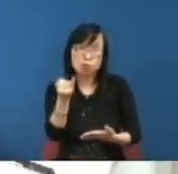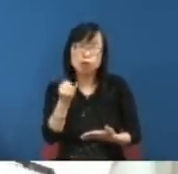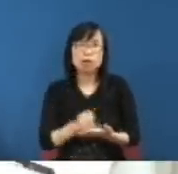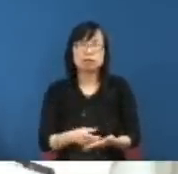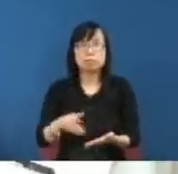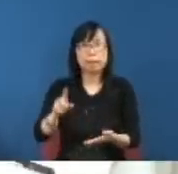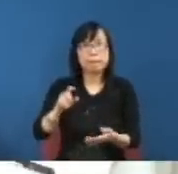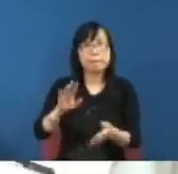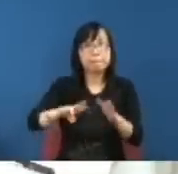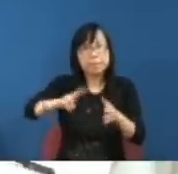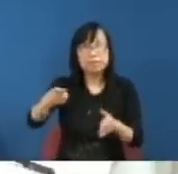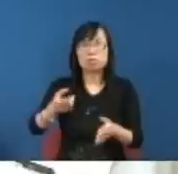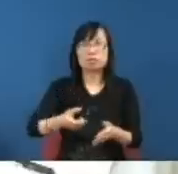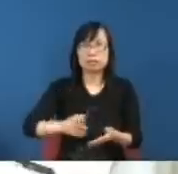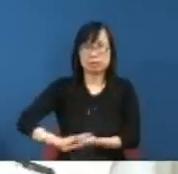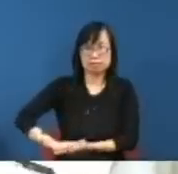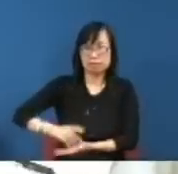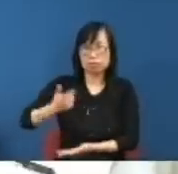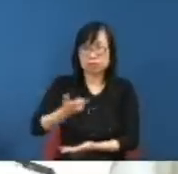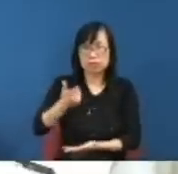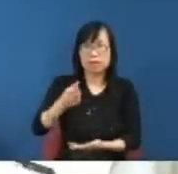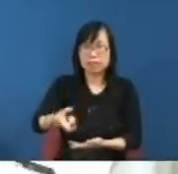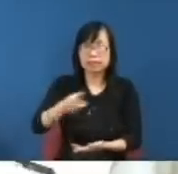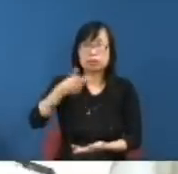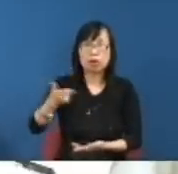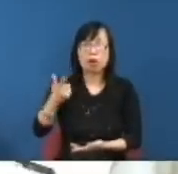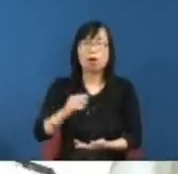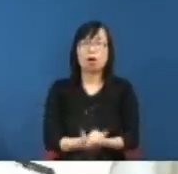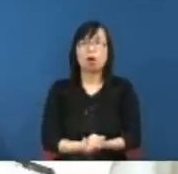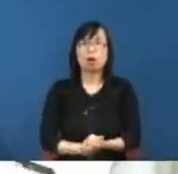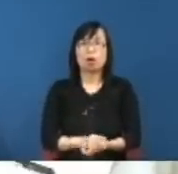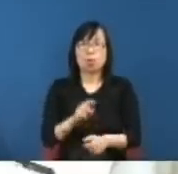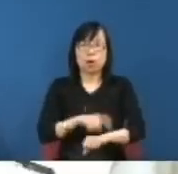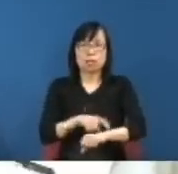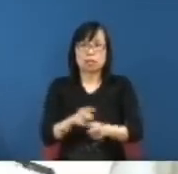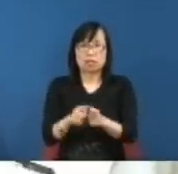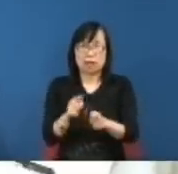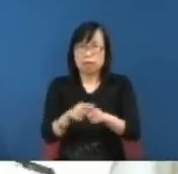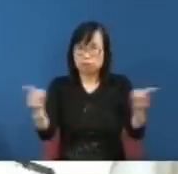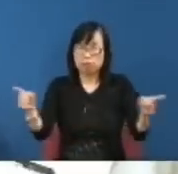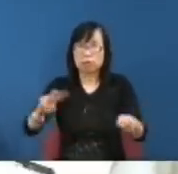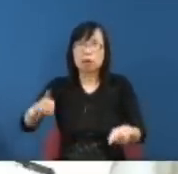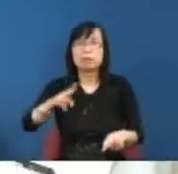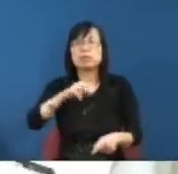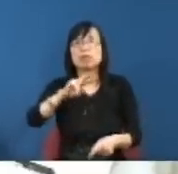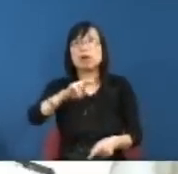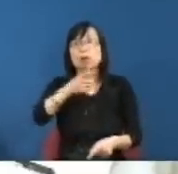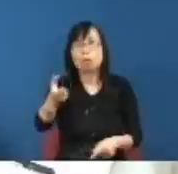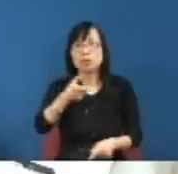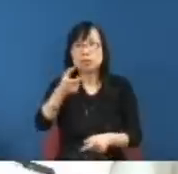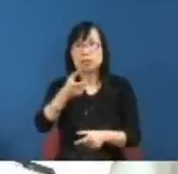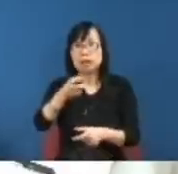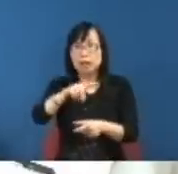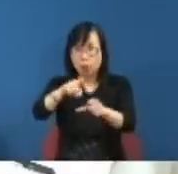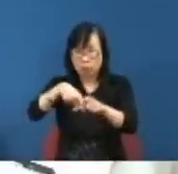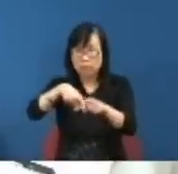於工時長咗，工資少咗，又揾多啲錢。嗱，呢個